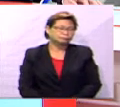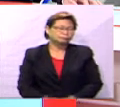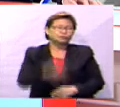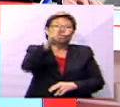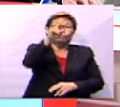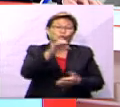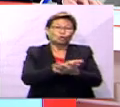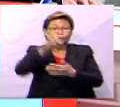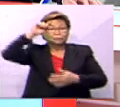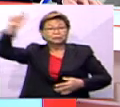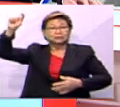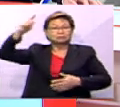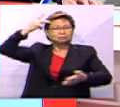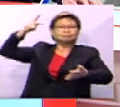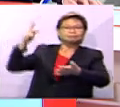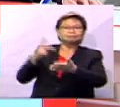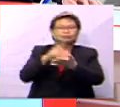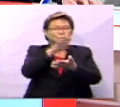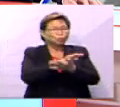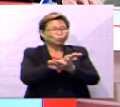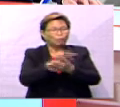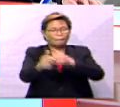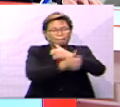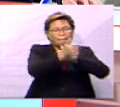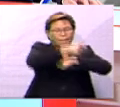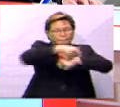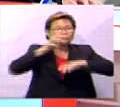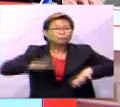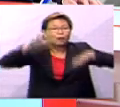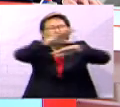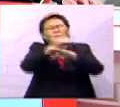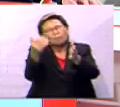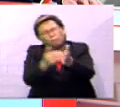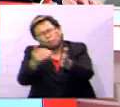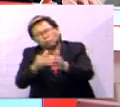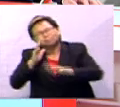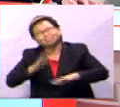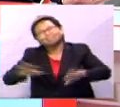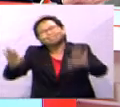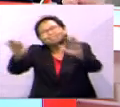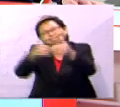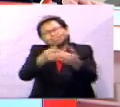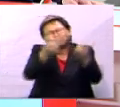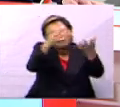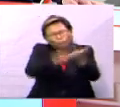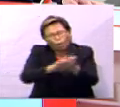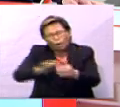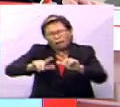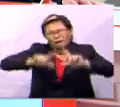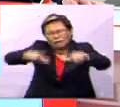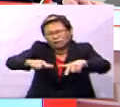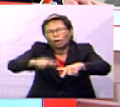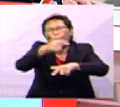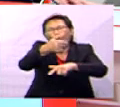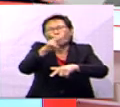20 sekolah di Terengganu dikenal pasti sekolah berisiko ketika banjir dan sering ditutup. Kebanyakan sekolah tersebut yang terletak di kawasan